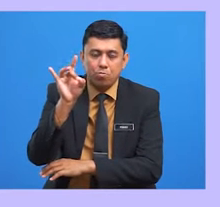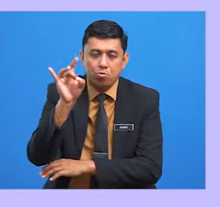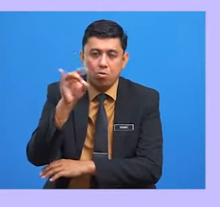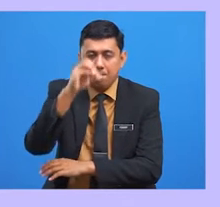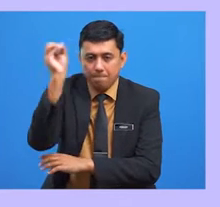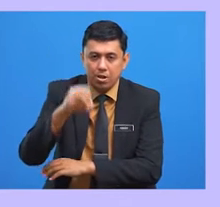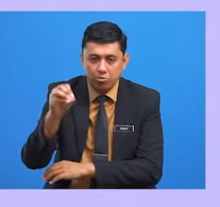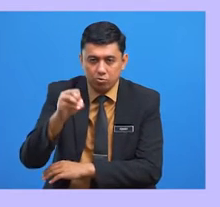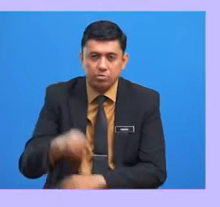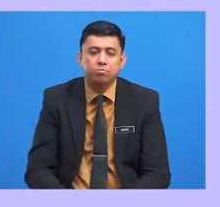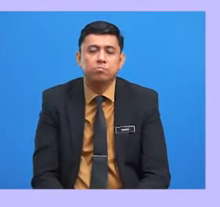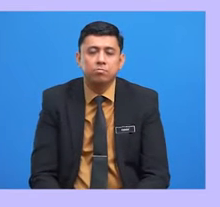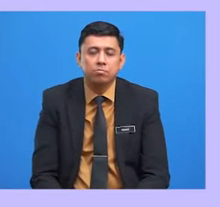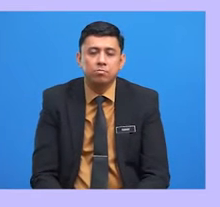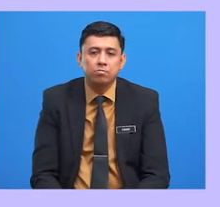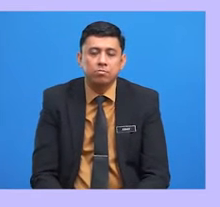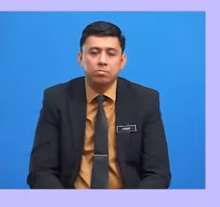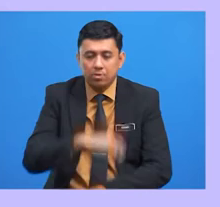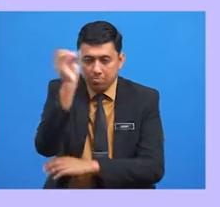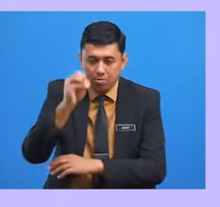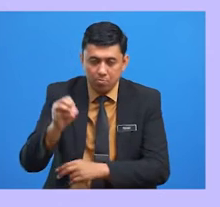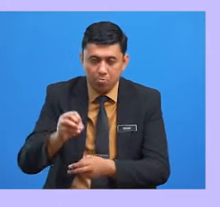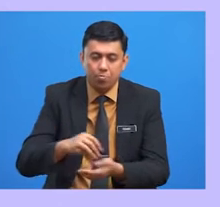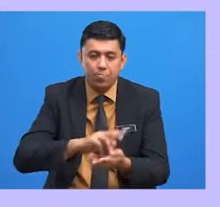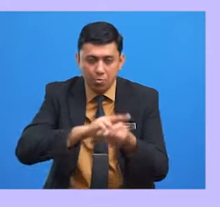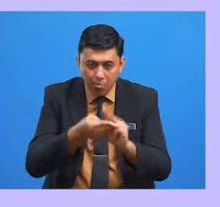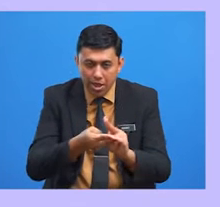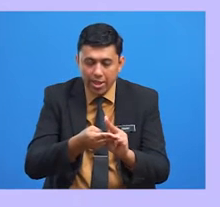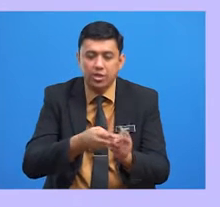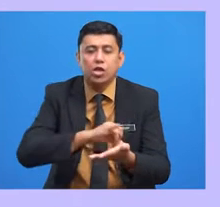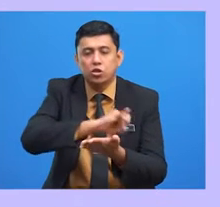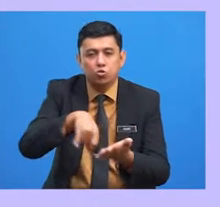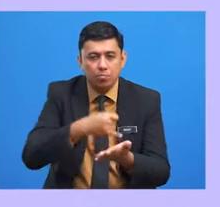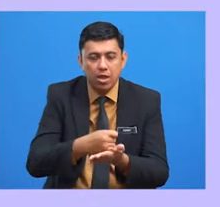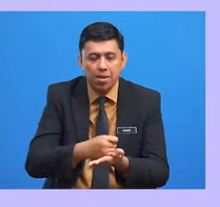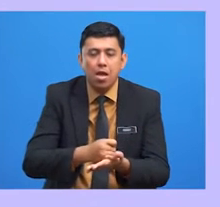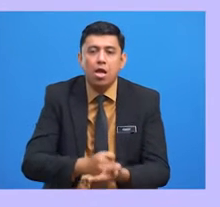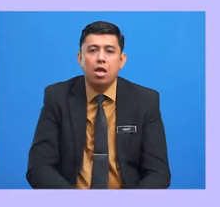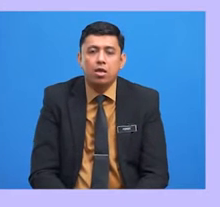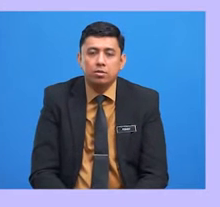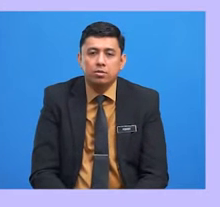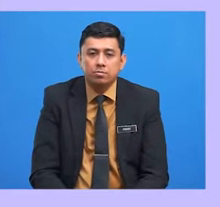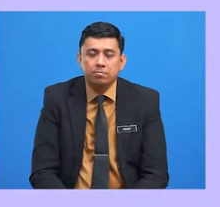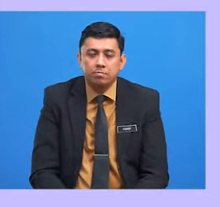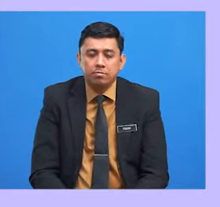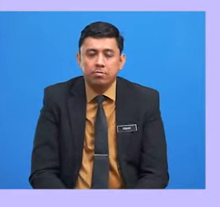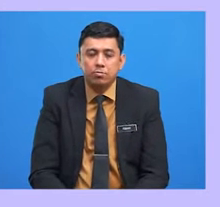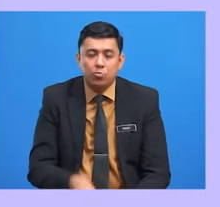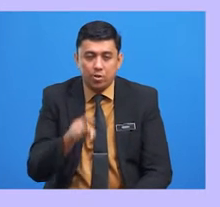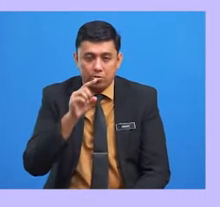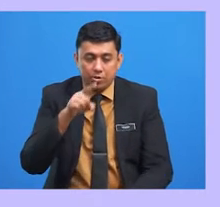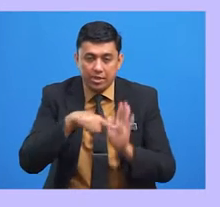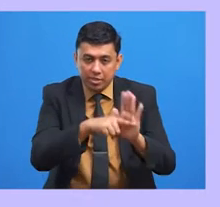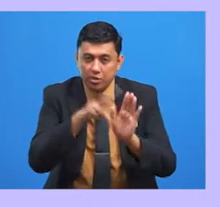80%. Akhir sekali, peratus perubahan kuantiti bahagi peratus perubahan harga iaitu